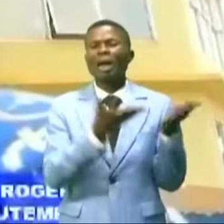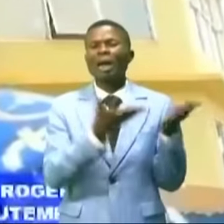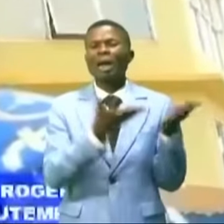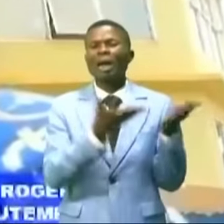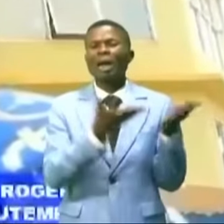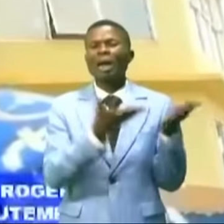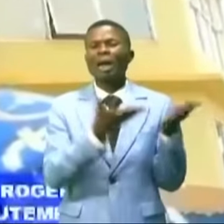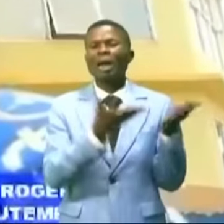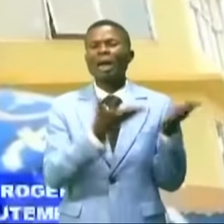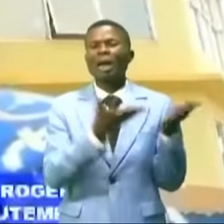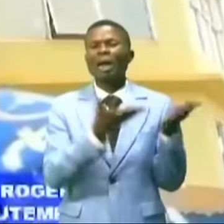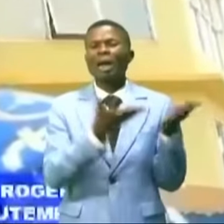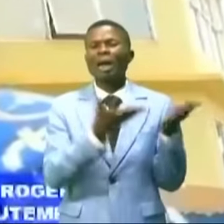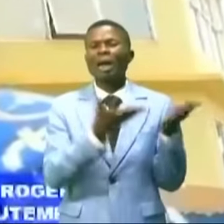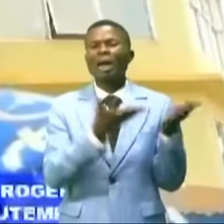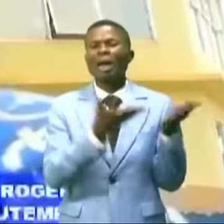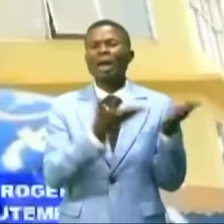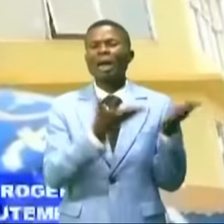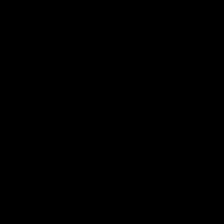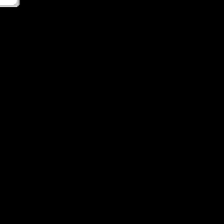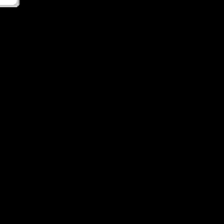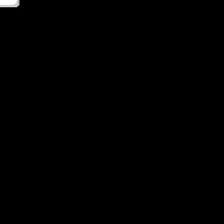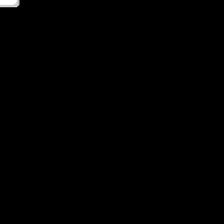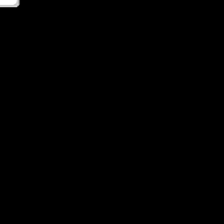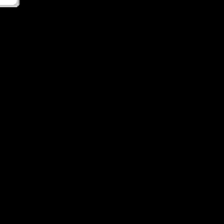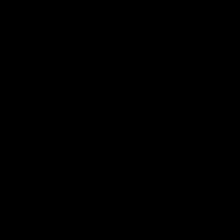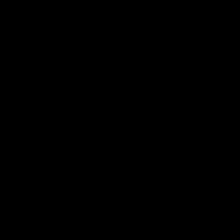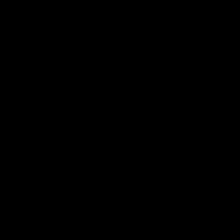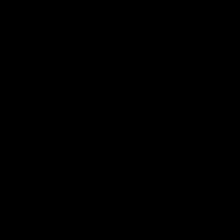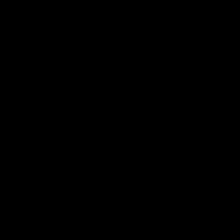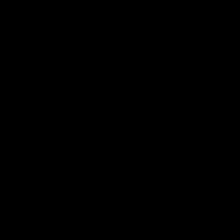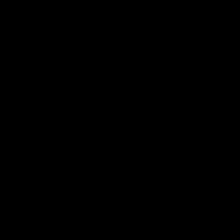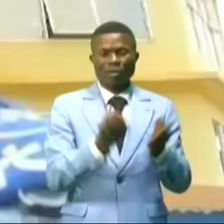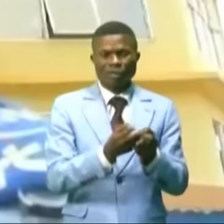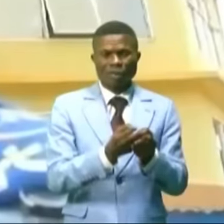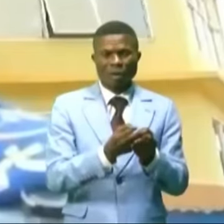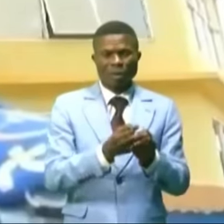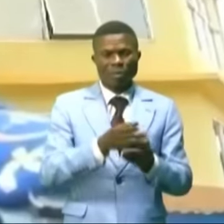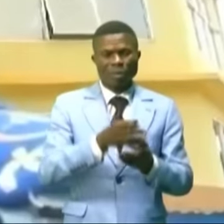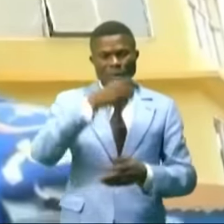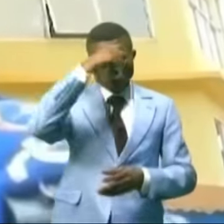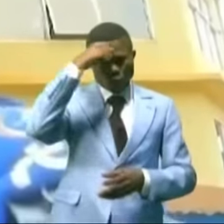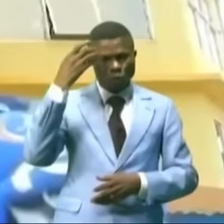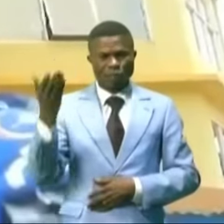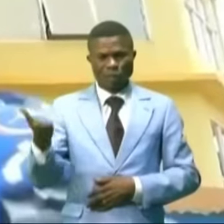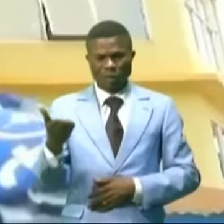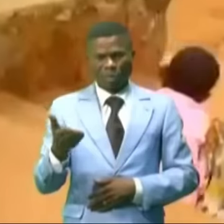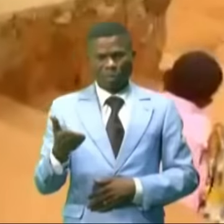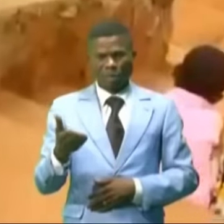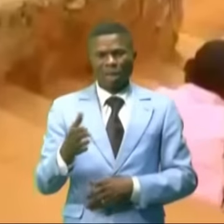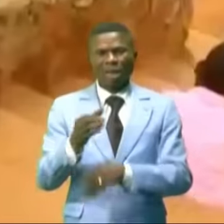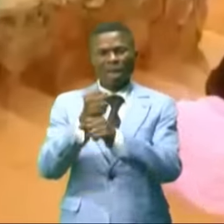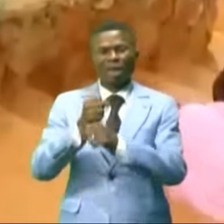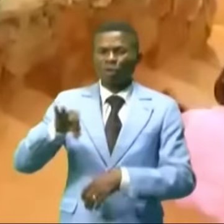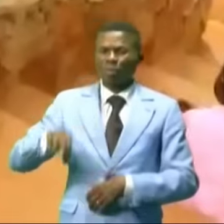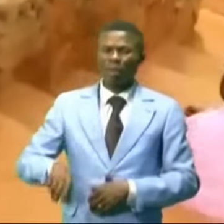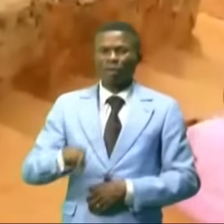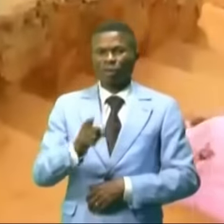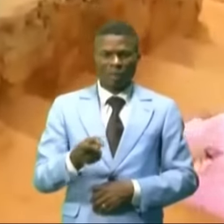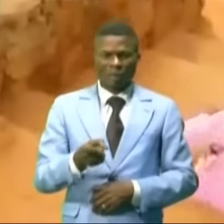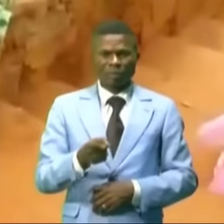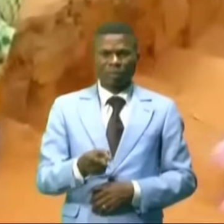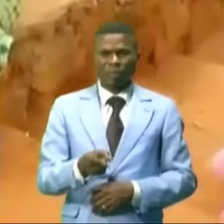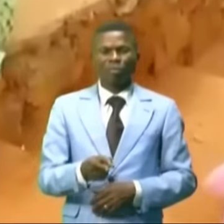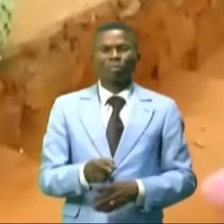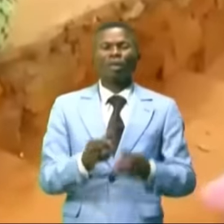Qu'est-ce seront les bénéficiaires. Des femmes qui accompagnaient